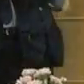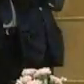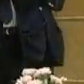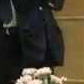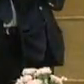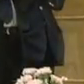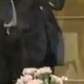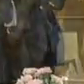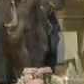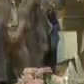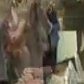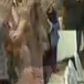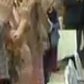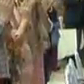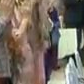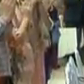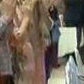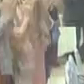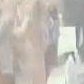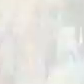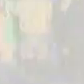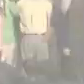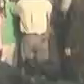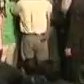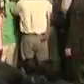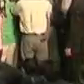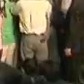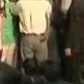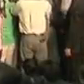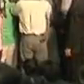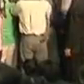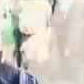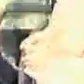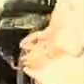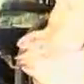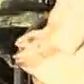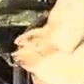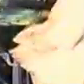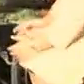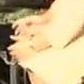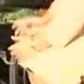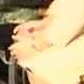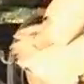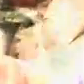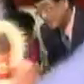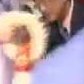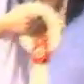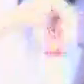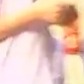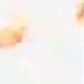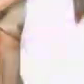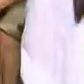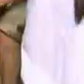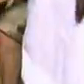นุสาสกาากมาหากลับมาพบ